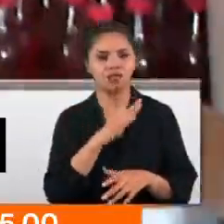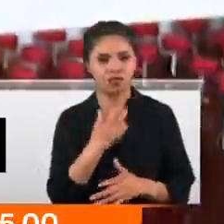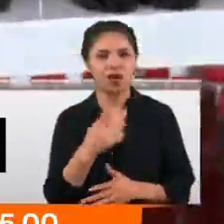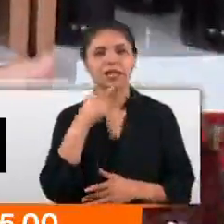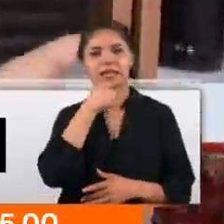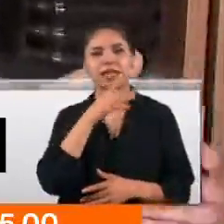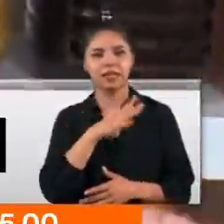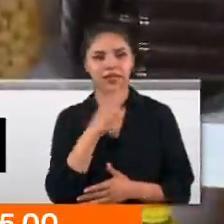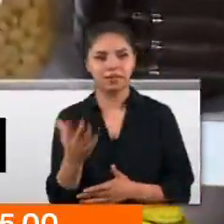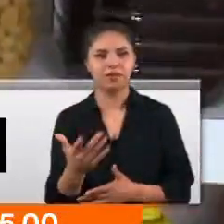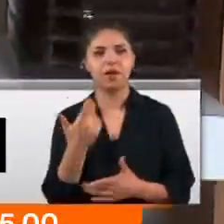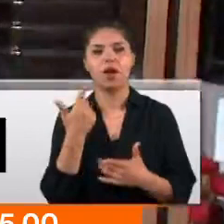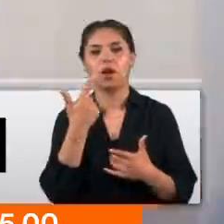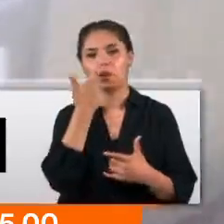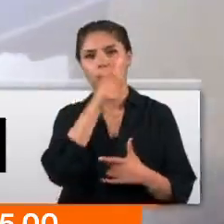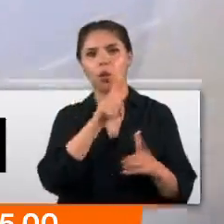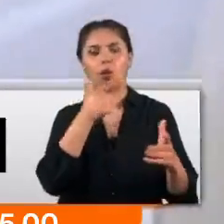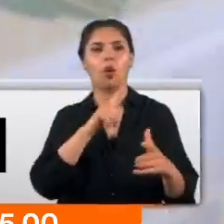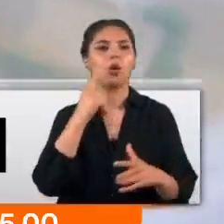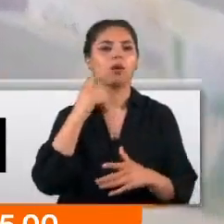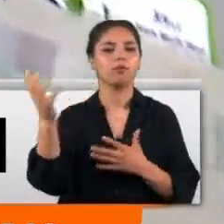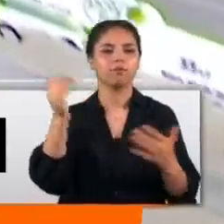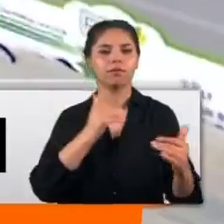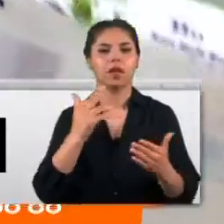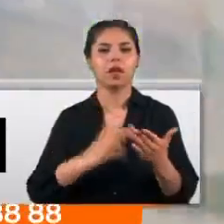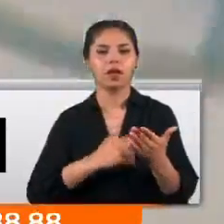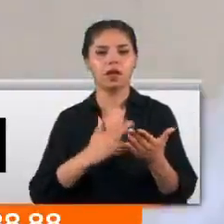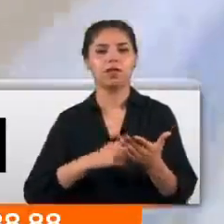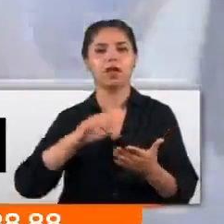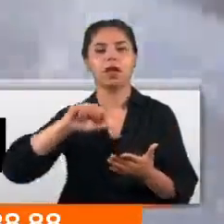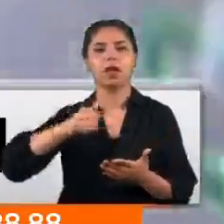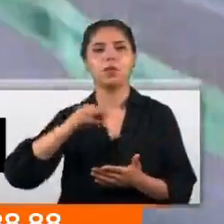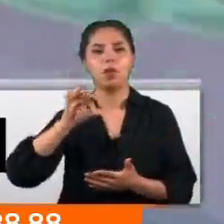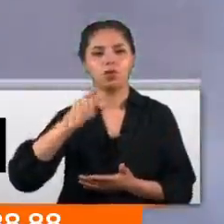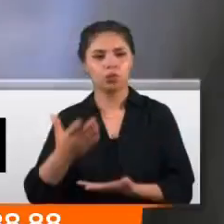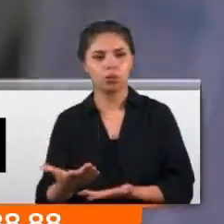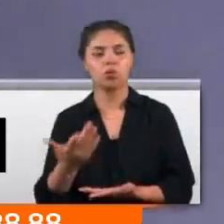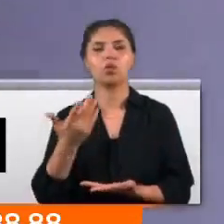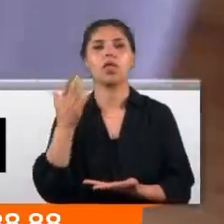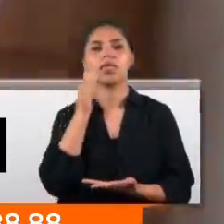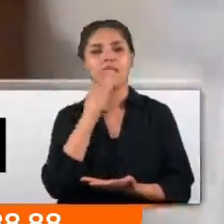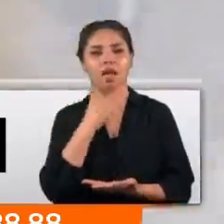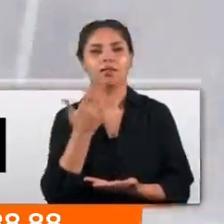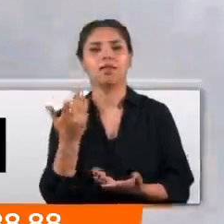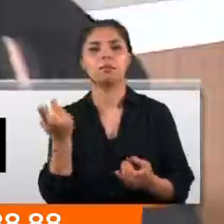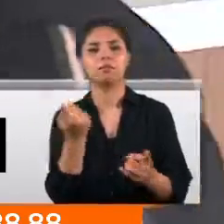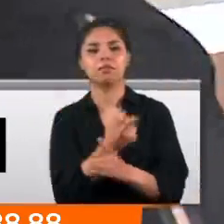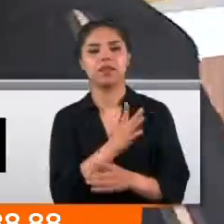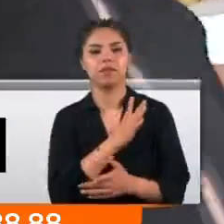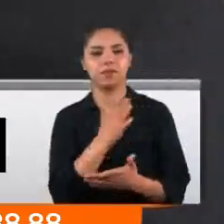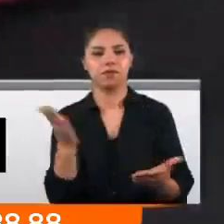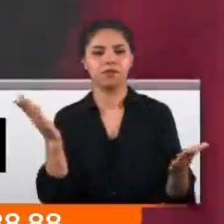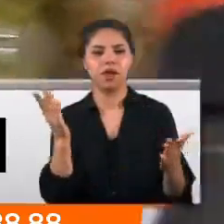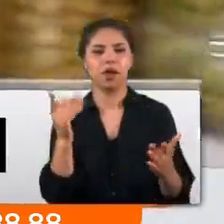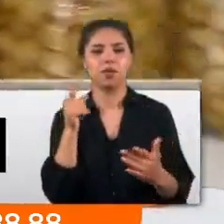Zeytinlerimiz. Hep köyden topladığımız. Kahvaltılık zaten. Limon tuzu, kimyon, nane. Böyle sunmamız var. Bunlar